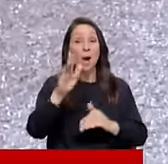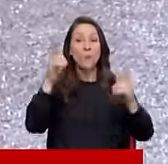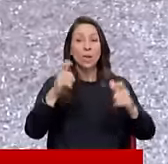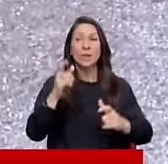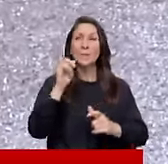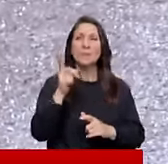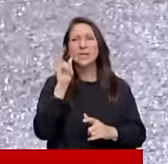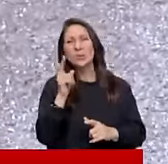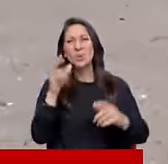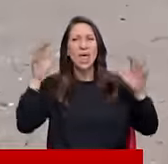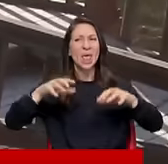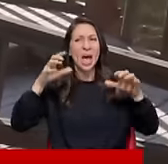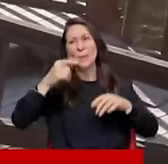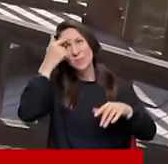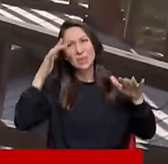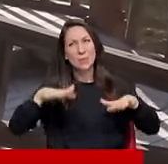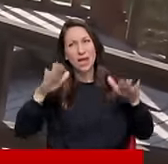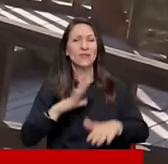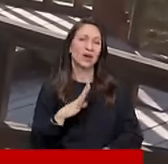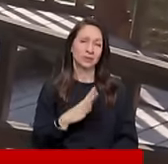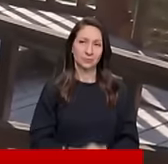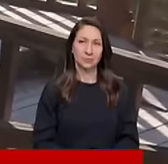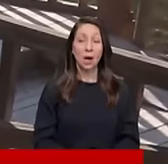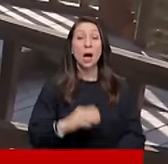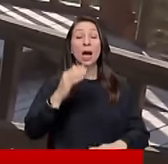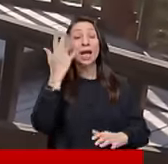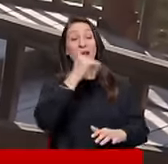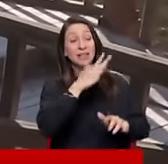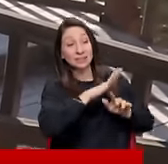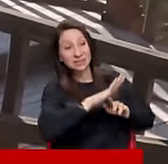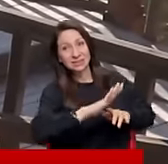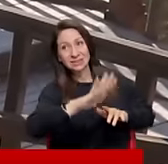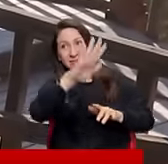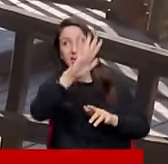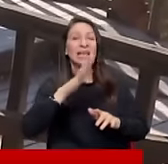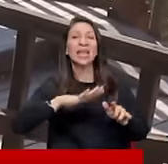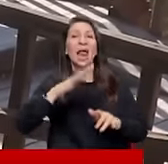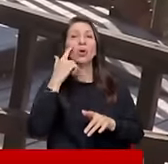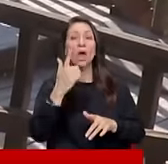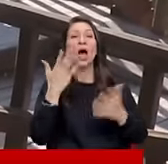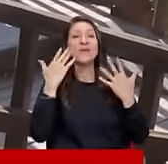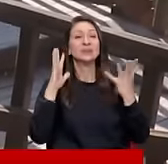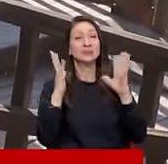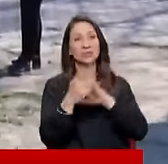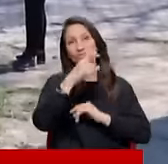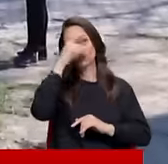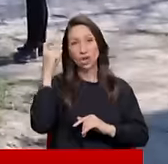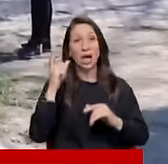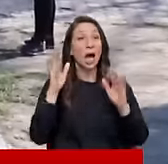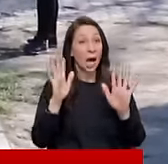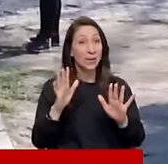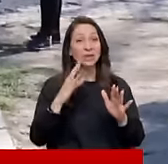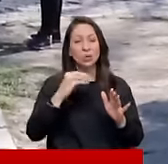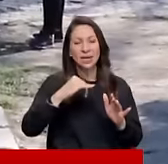bölgenin 1-2 gün yağış alma ihtimali var. Orta ve Doğu Karadeniz kıyılarında genel itibariyle hava sıcak olacak. Ancak